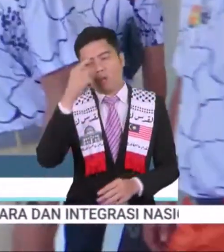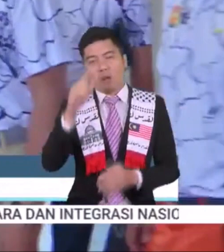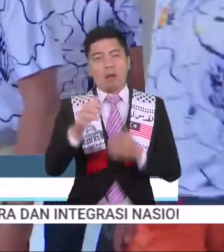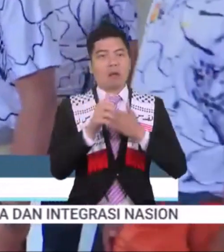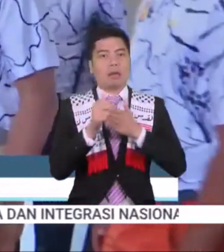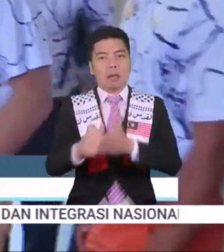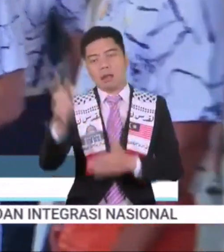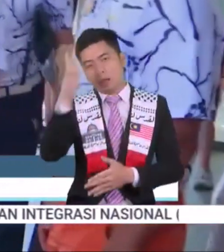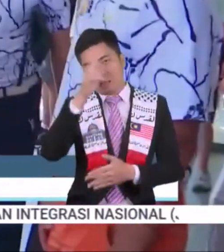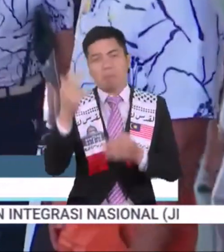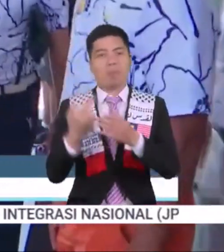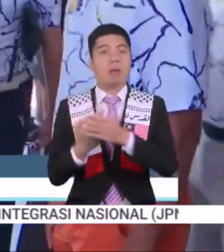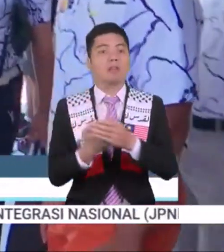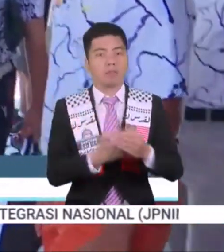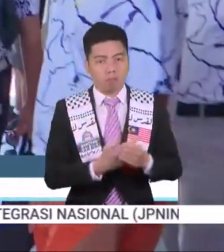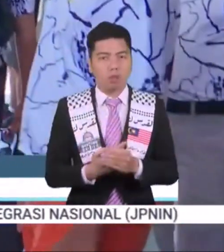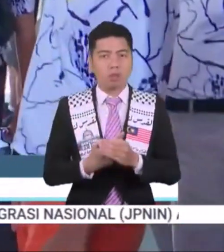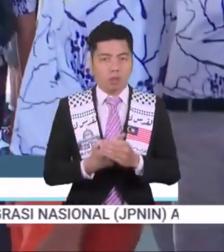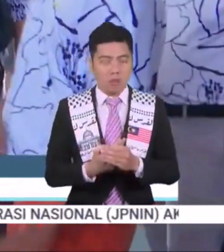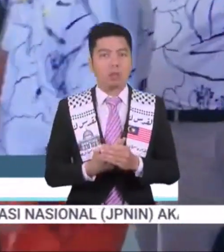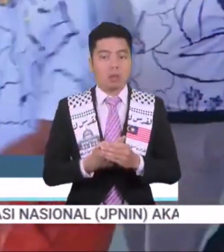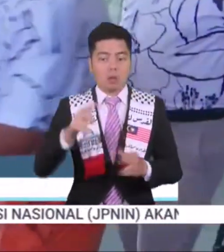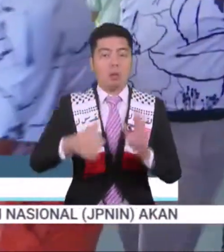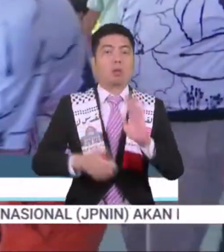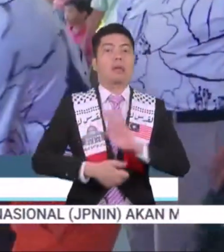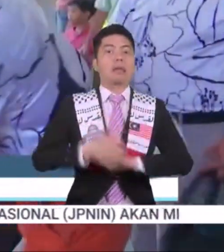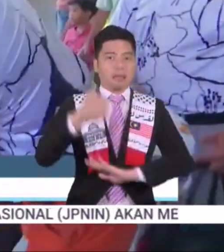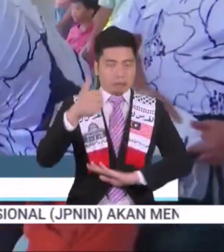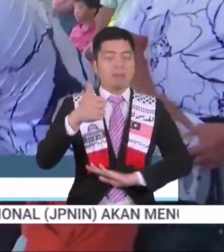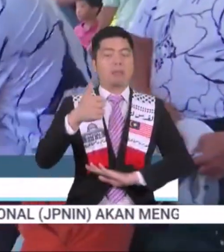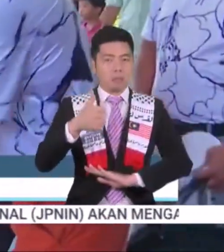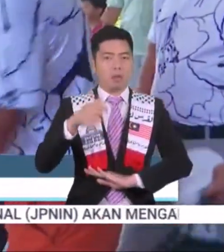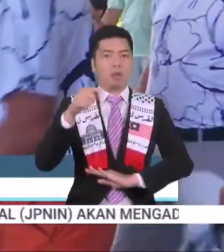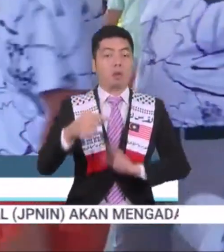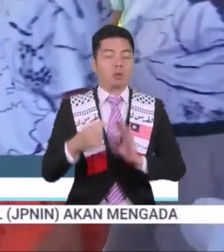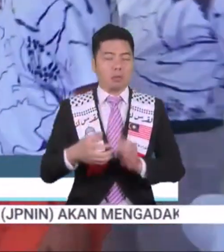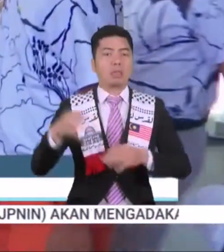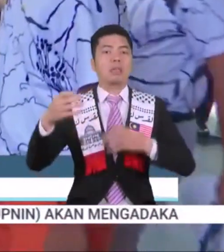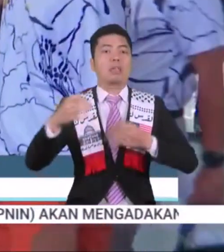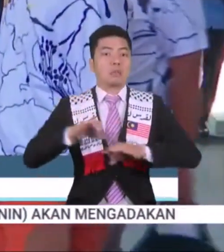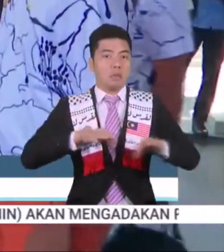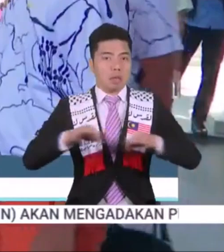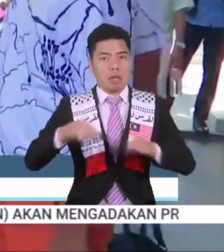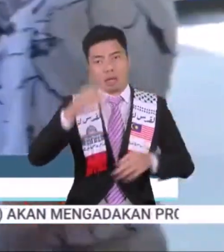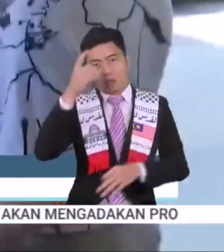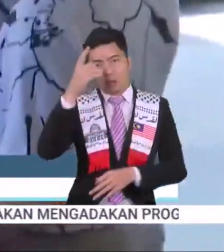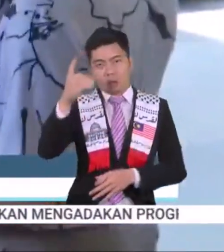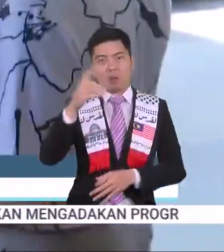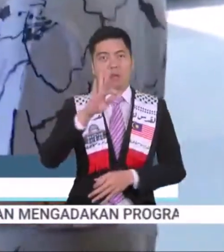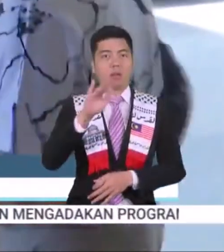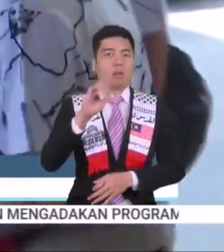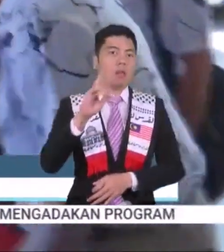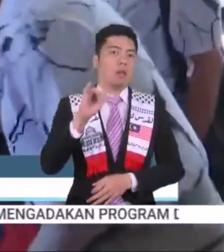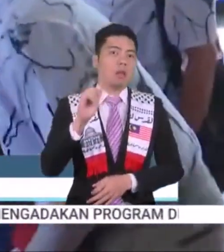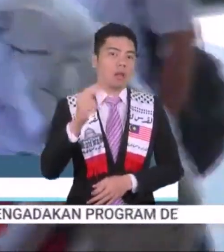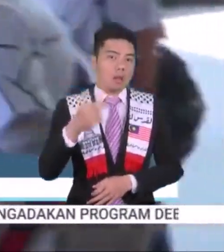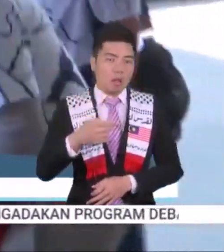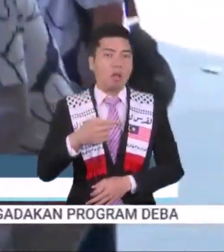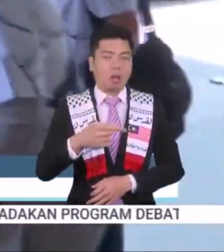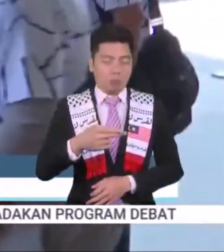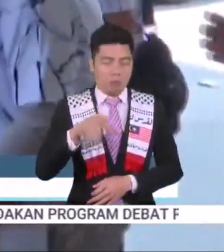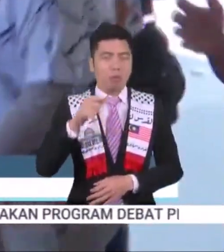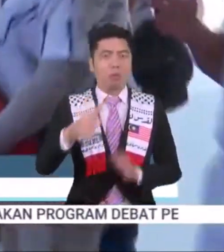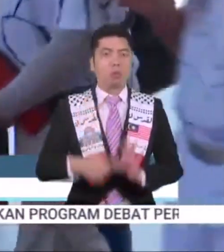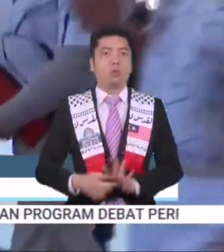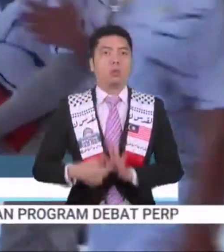terhadap kepimpinan kerajaan perpaduan. Kemenangan itu, jelas Datuk Seri Fadilah Yusof, harus menjadi pemangkin kepada